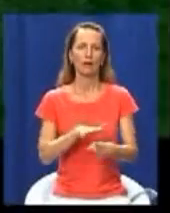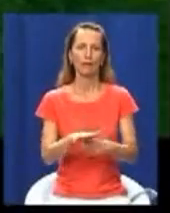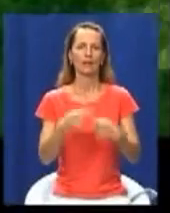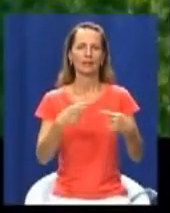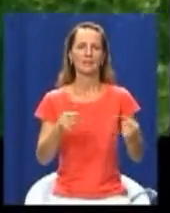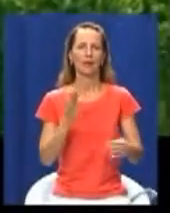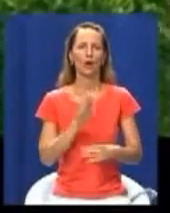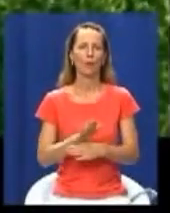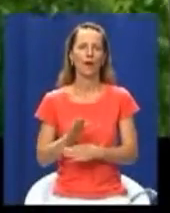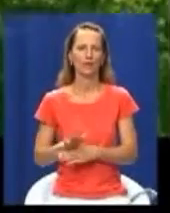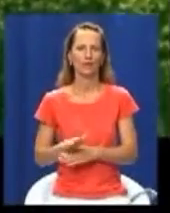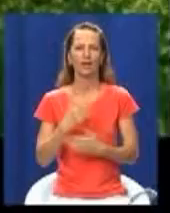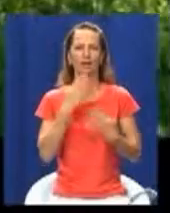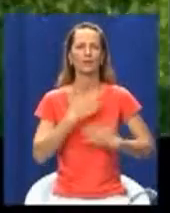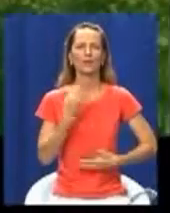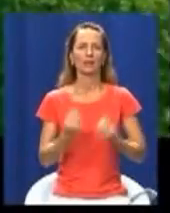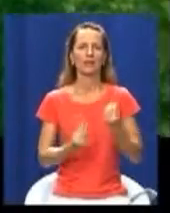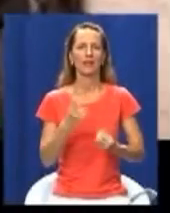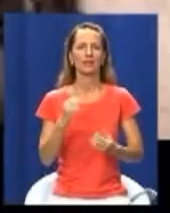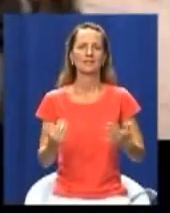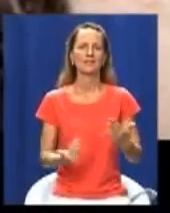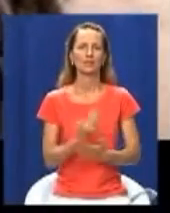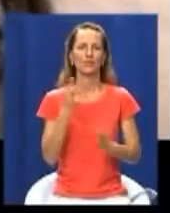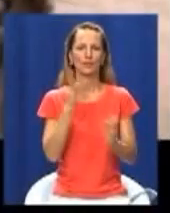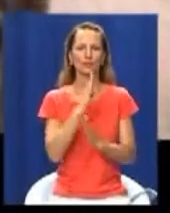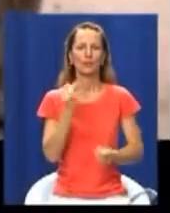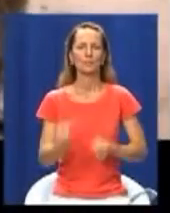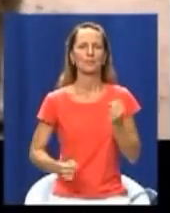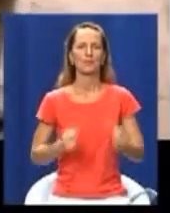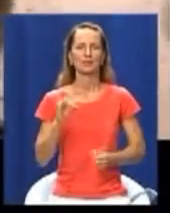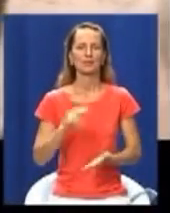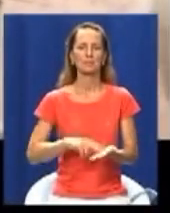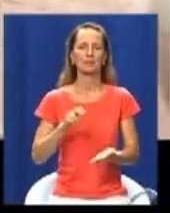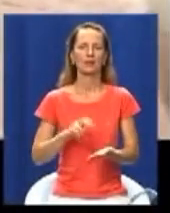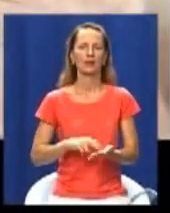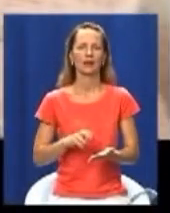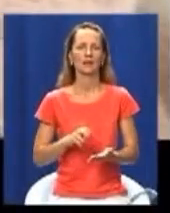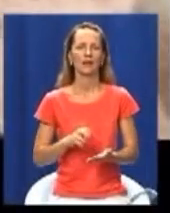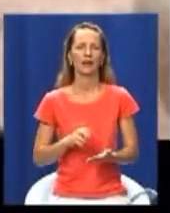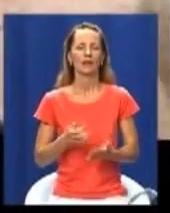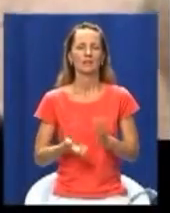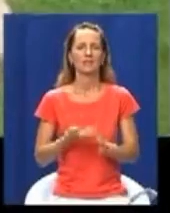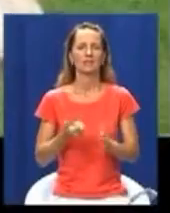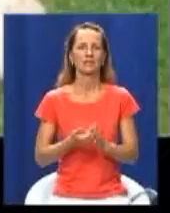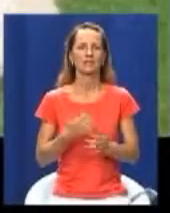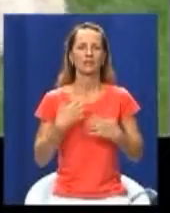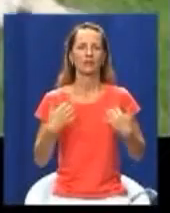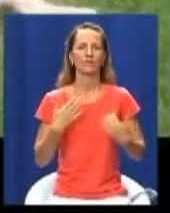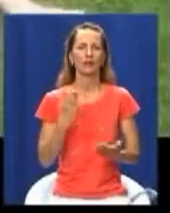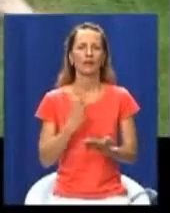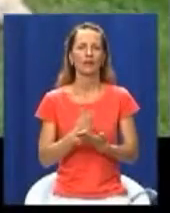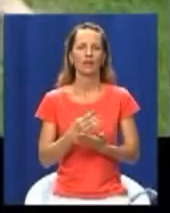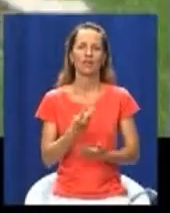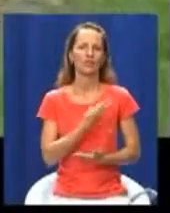різні команди. Полюбляють бавитися на свіжому повітрі, бігати та стрибати. Недоліком тварин є небажання ладнати з